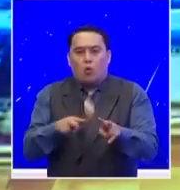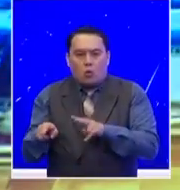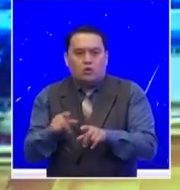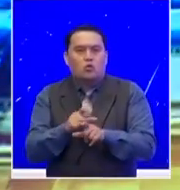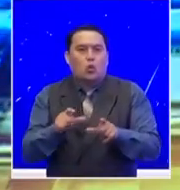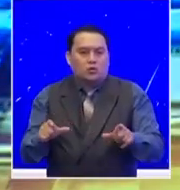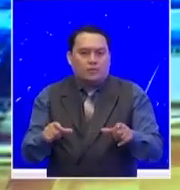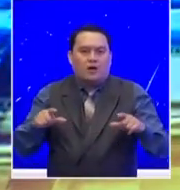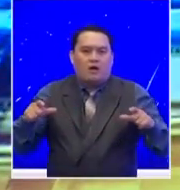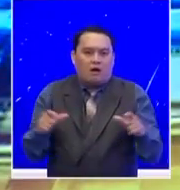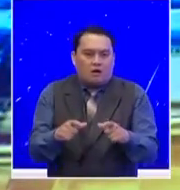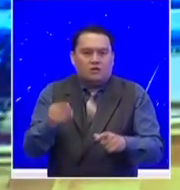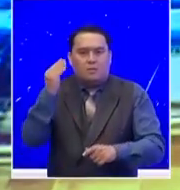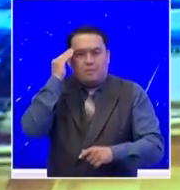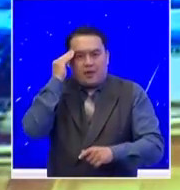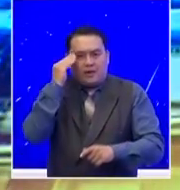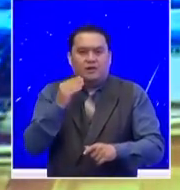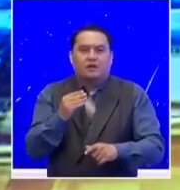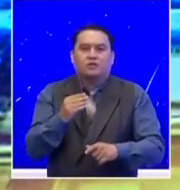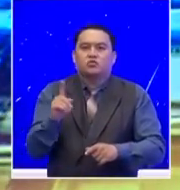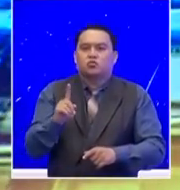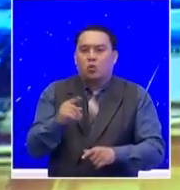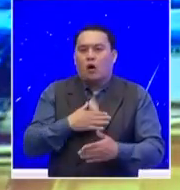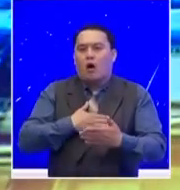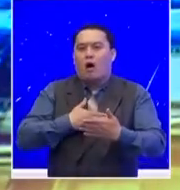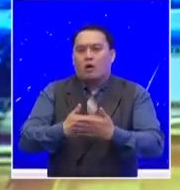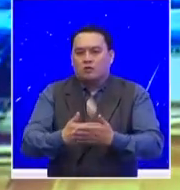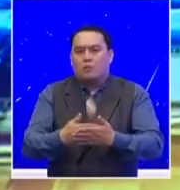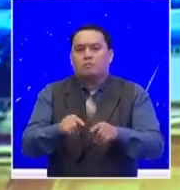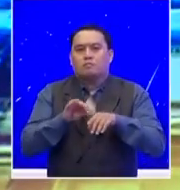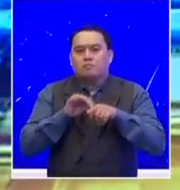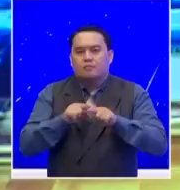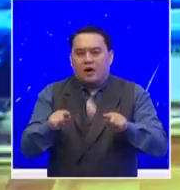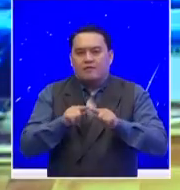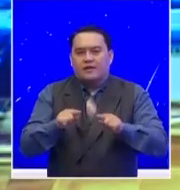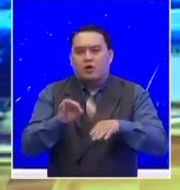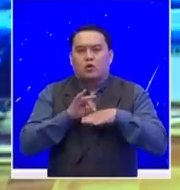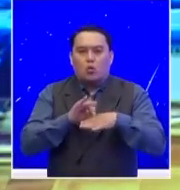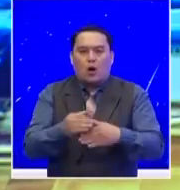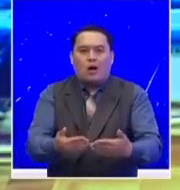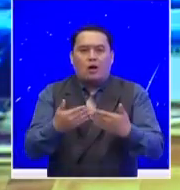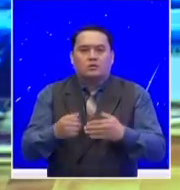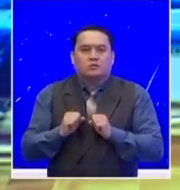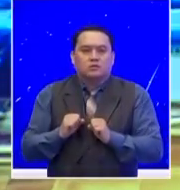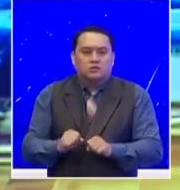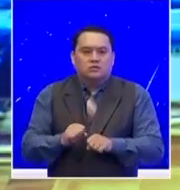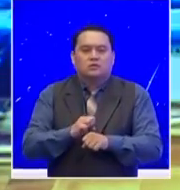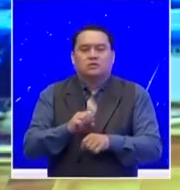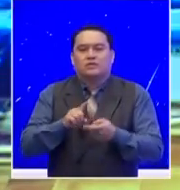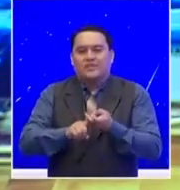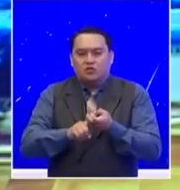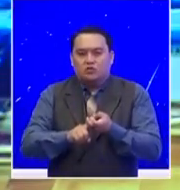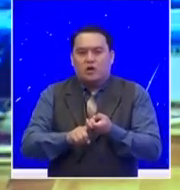горожанами ограничительных мер в период карантина. Несмотря на активно проводимую профилактику по предотвращению распространения